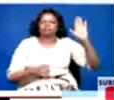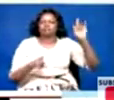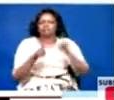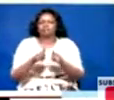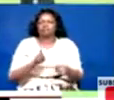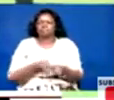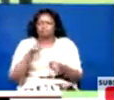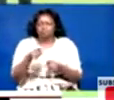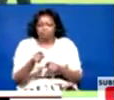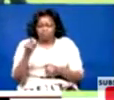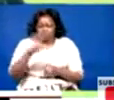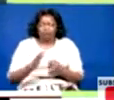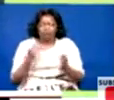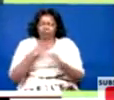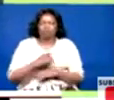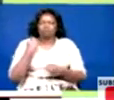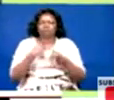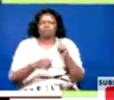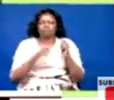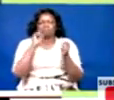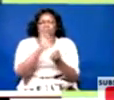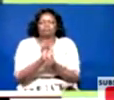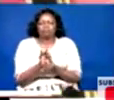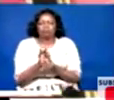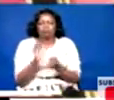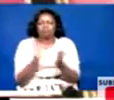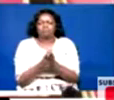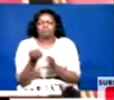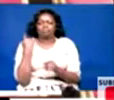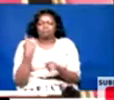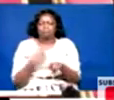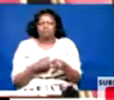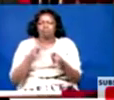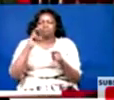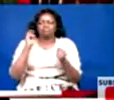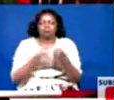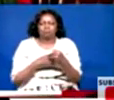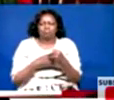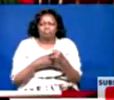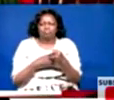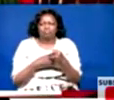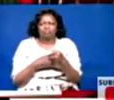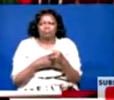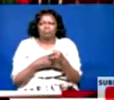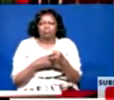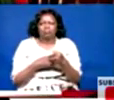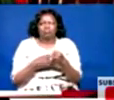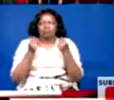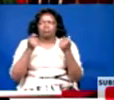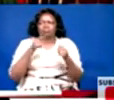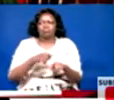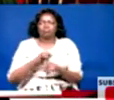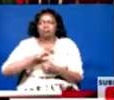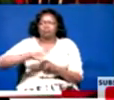kufuatia uapisho wa mwaka 2013 na ule wa 2017. Ni masaa machache tu